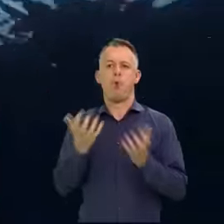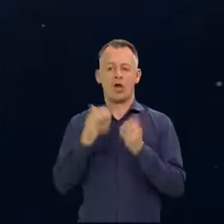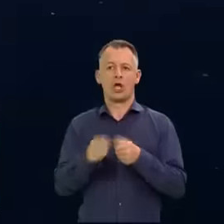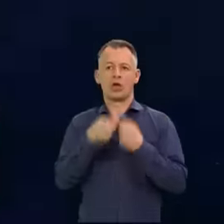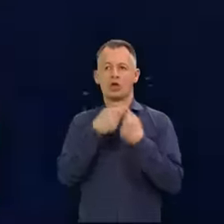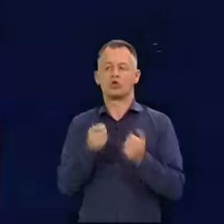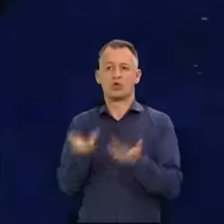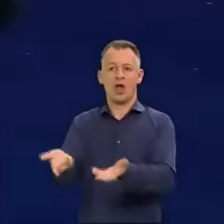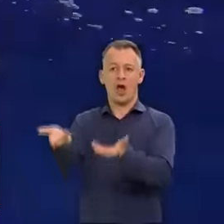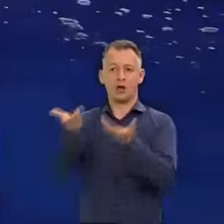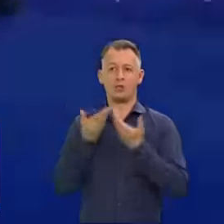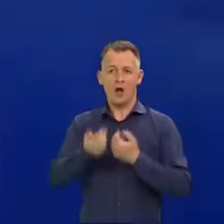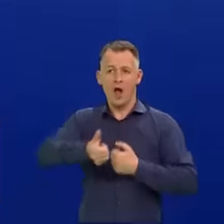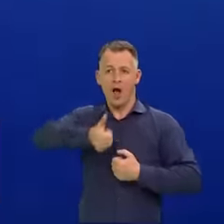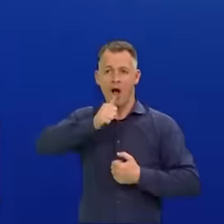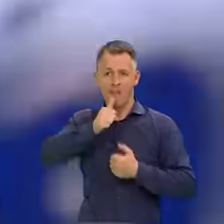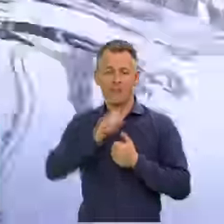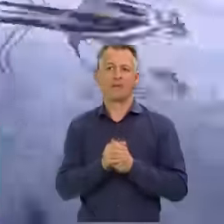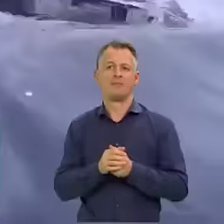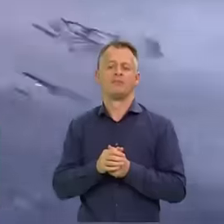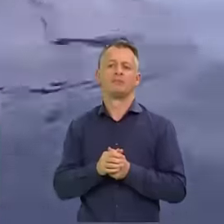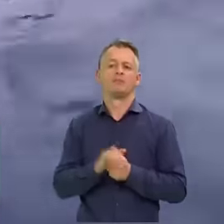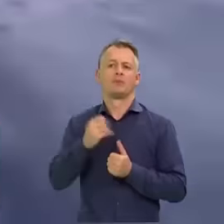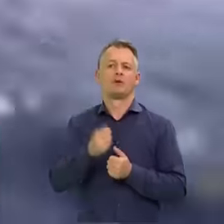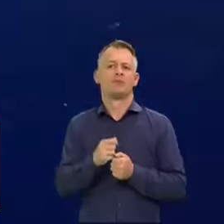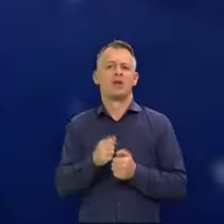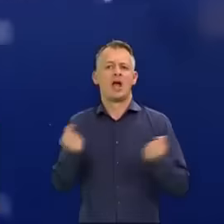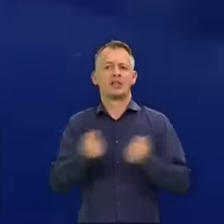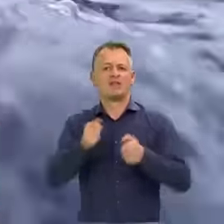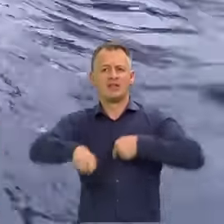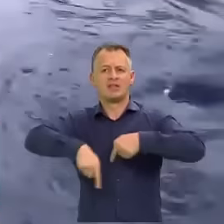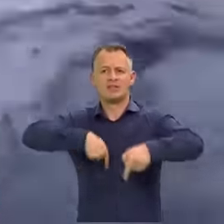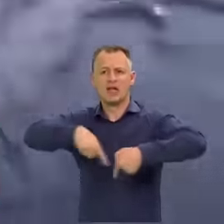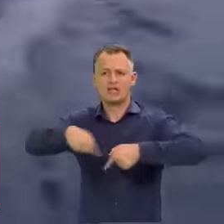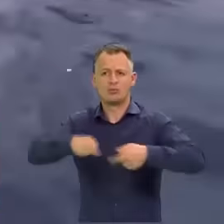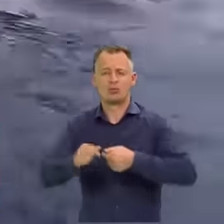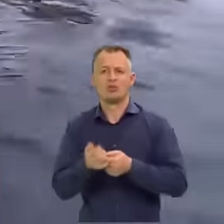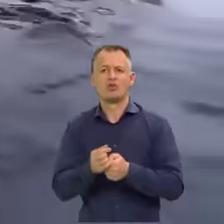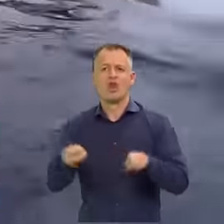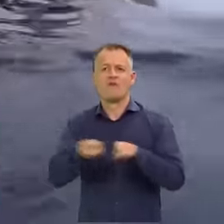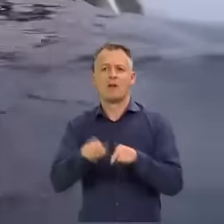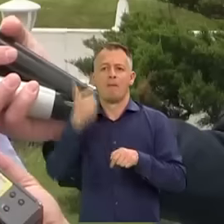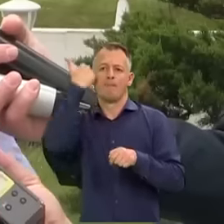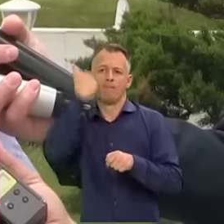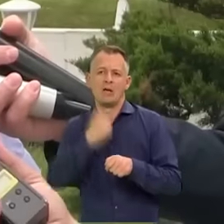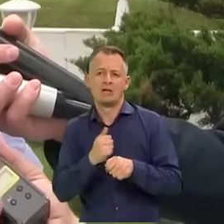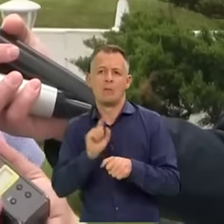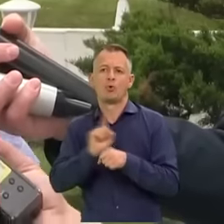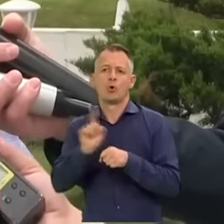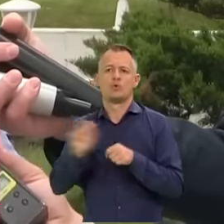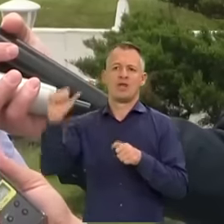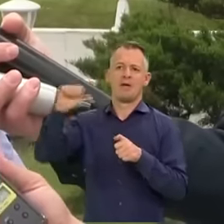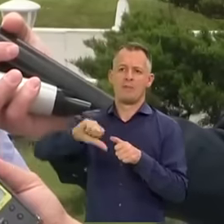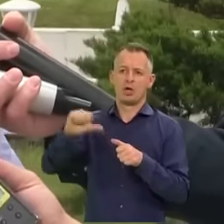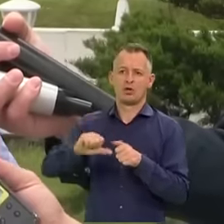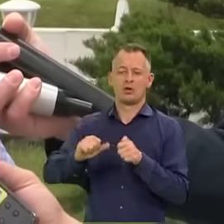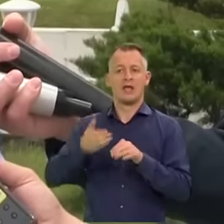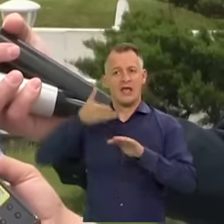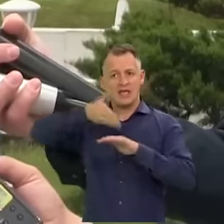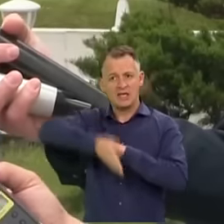apele, activitățile de transport asociate acestora sunt și scurgeri de produse petroliere. Avem o situație care se